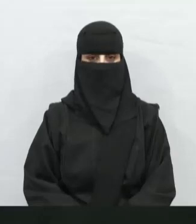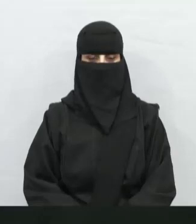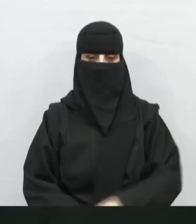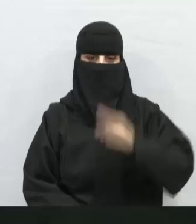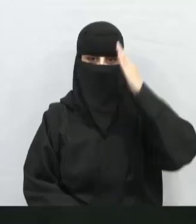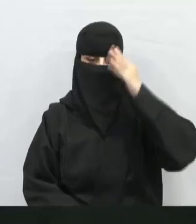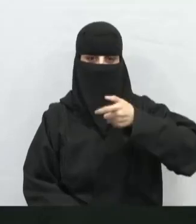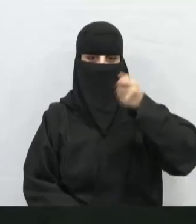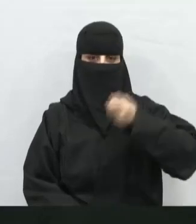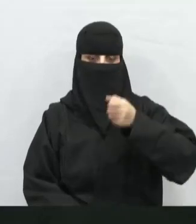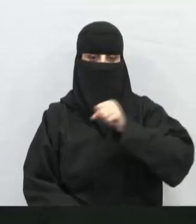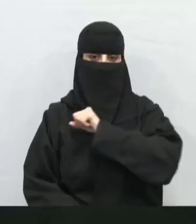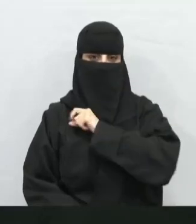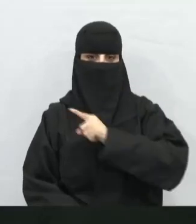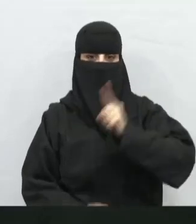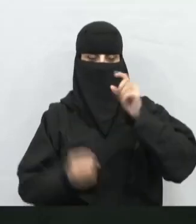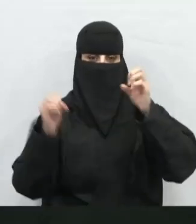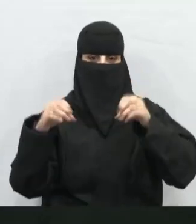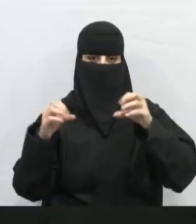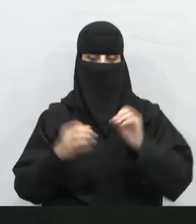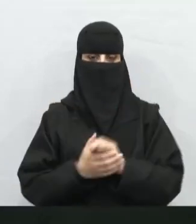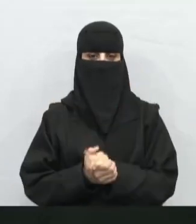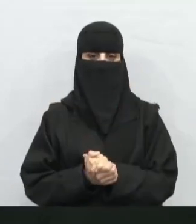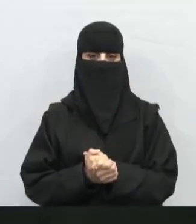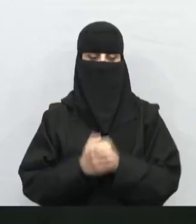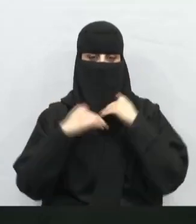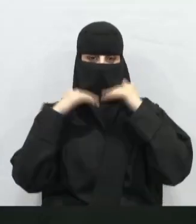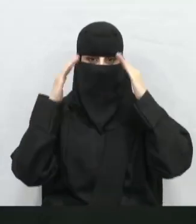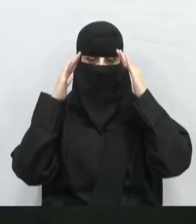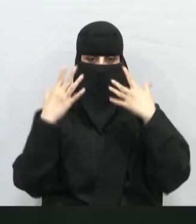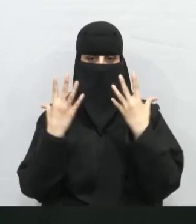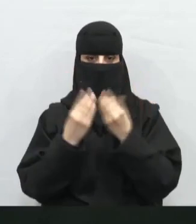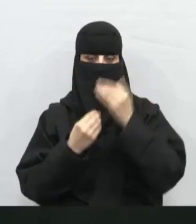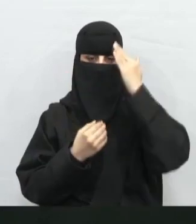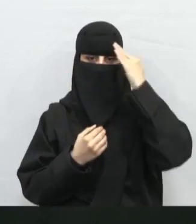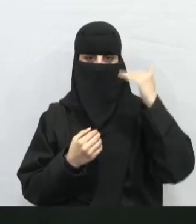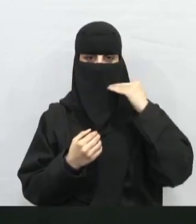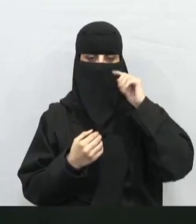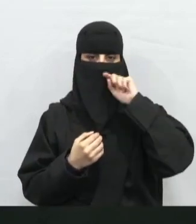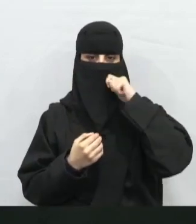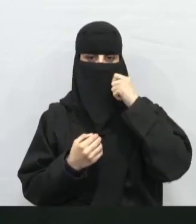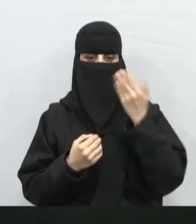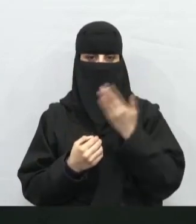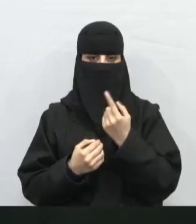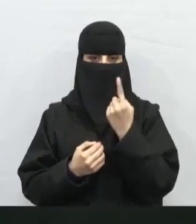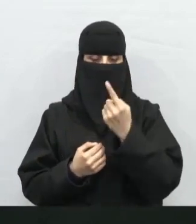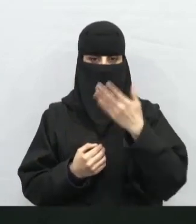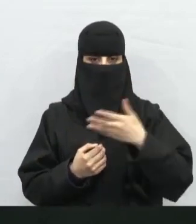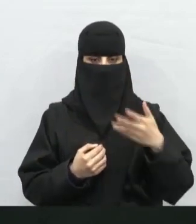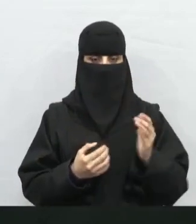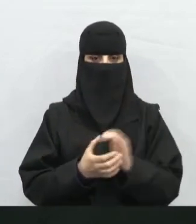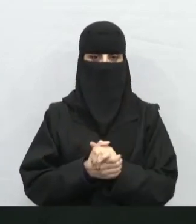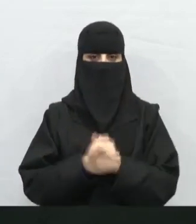السلام عليكم ورحمه الله وبركاته مرحبا بكم طلاب وطالبات الصف الاول الابتدائي